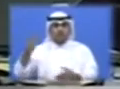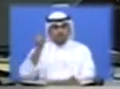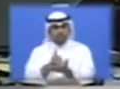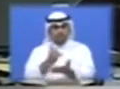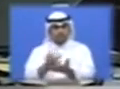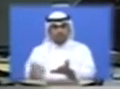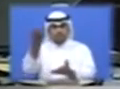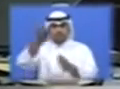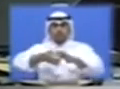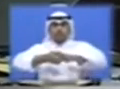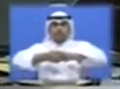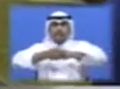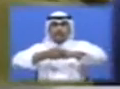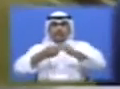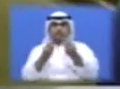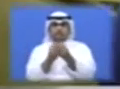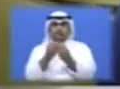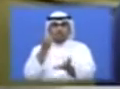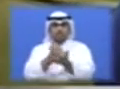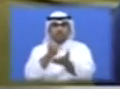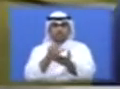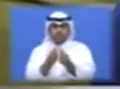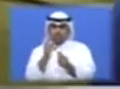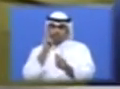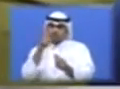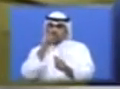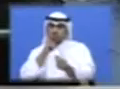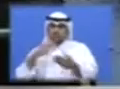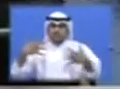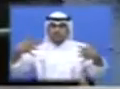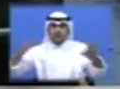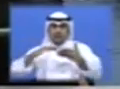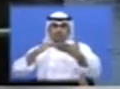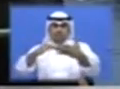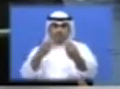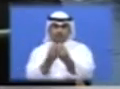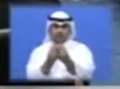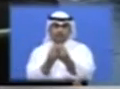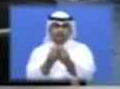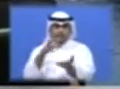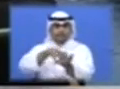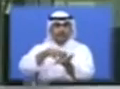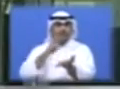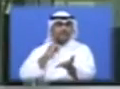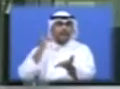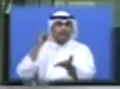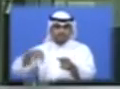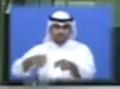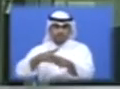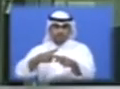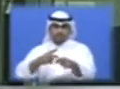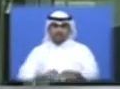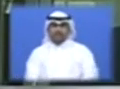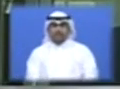الأعضاء، وتجلى ذلك خاصة من خلال تقديم التسهيلات لتغطية فعاليات القمة العربية الأخيرة بالكويت. دولة